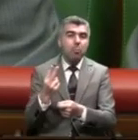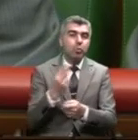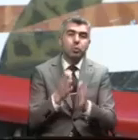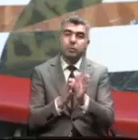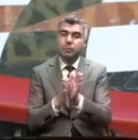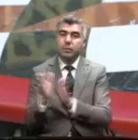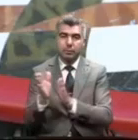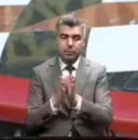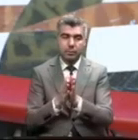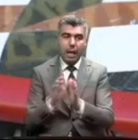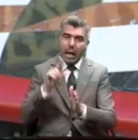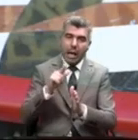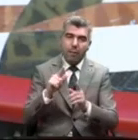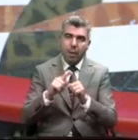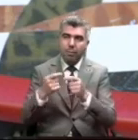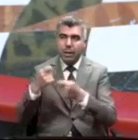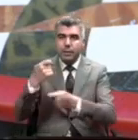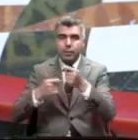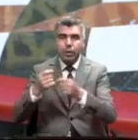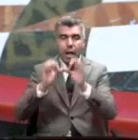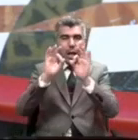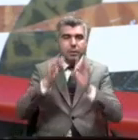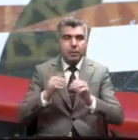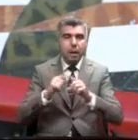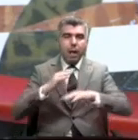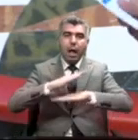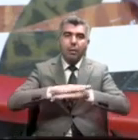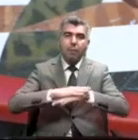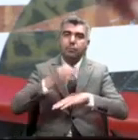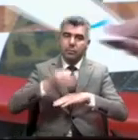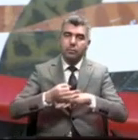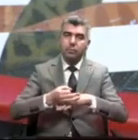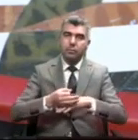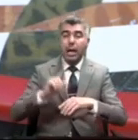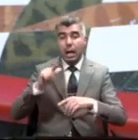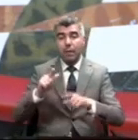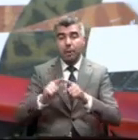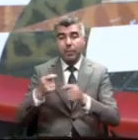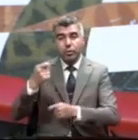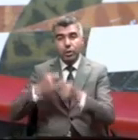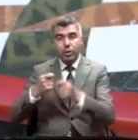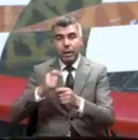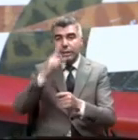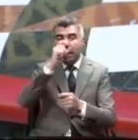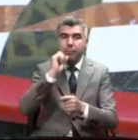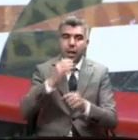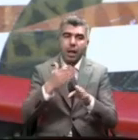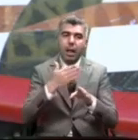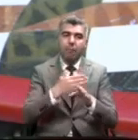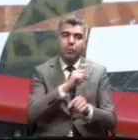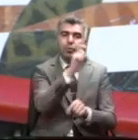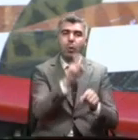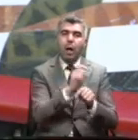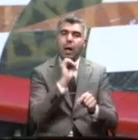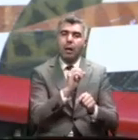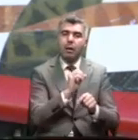ان بعض التجار والعدد كبير من التجار كيمتات له والتجارته وما في حاله وفي وضعيه عباره هضرنا عليها في السؤال